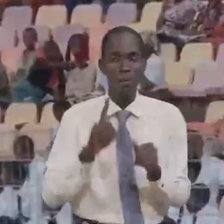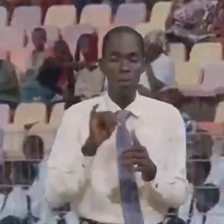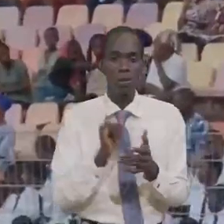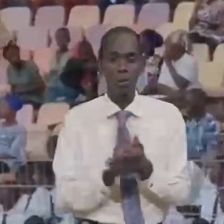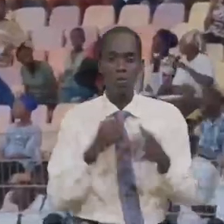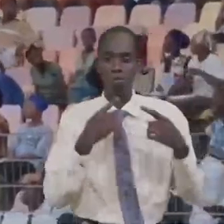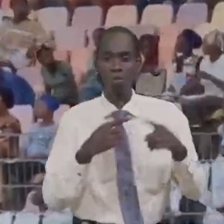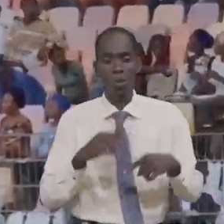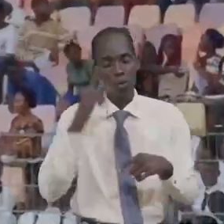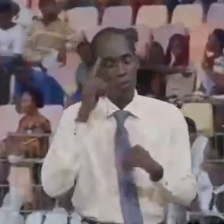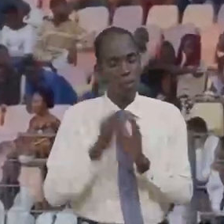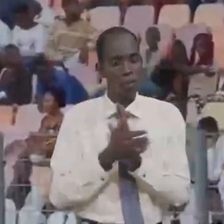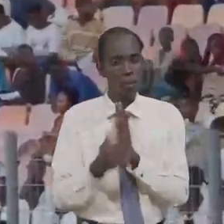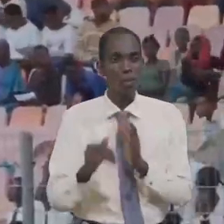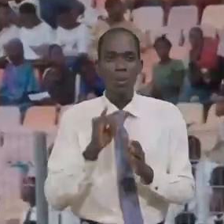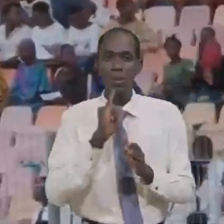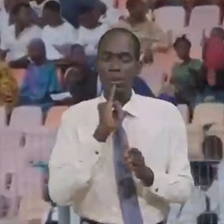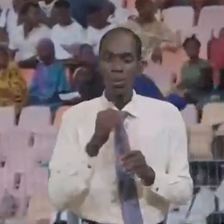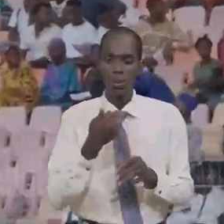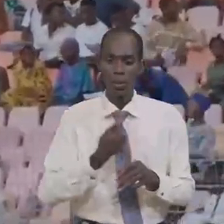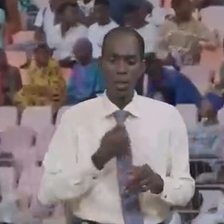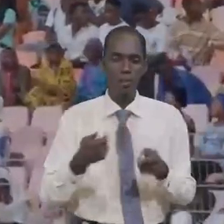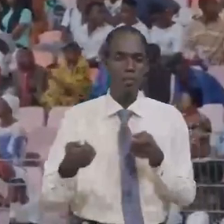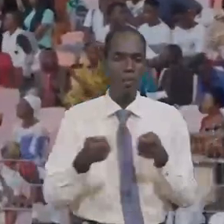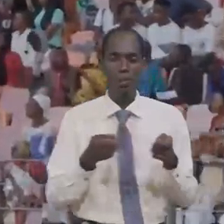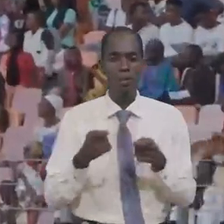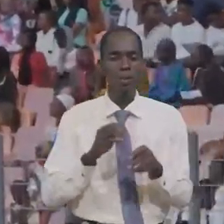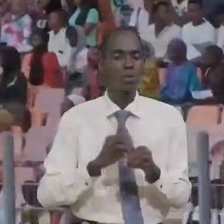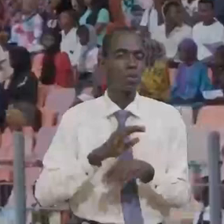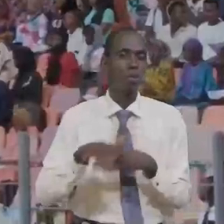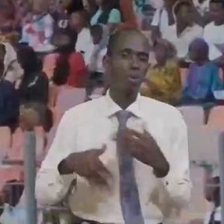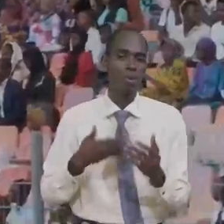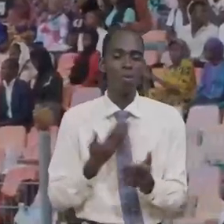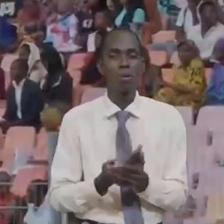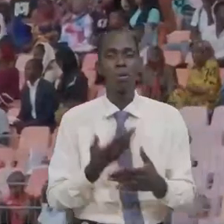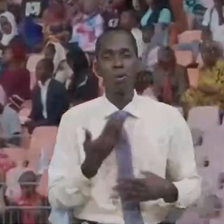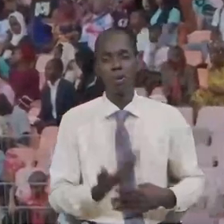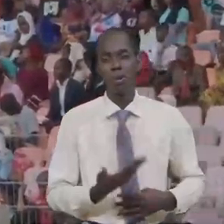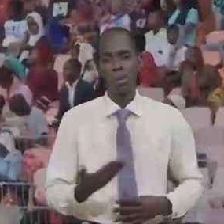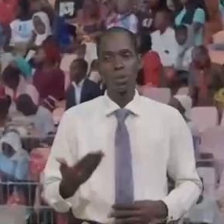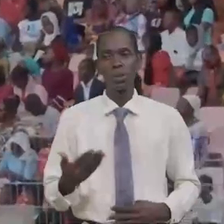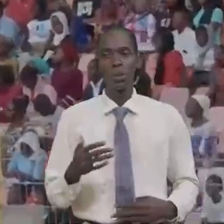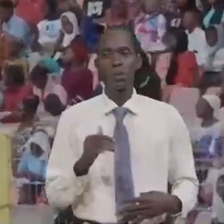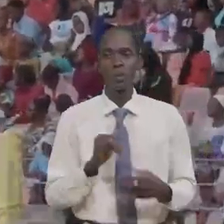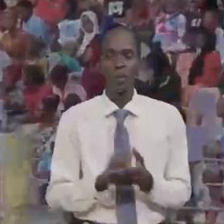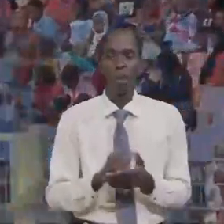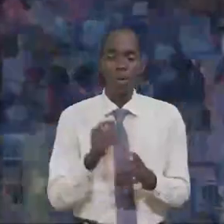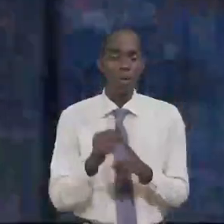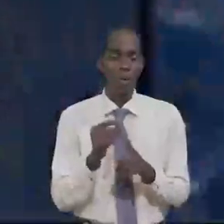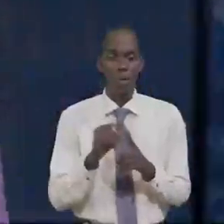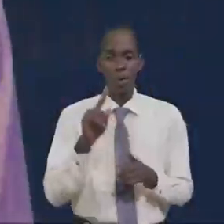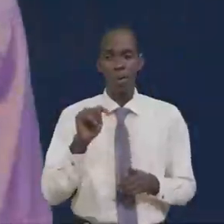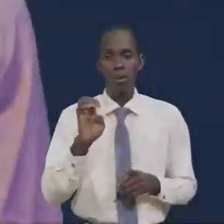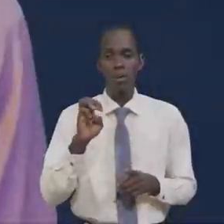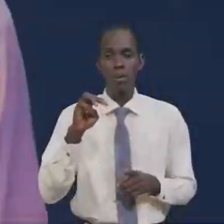c'est un peu toute espèce d'abstinence s'impose tout à toutefois d'abstinence ça veut dire il est